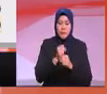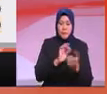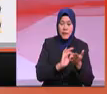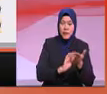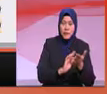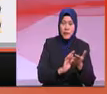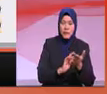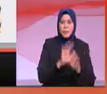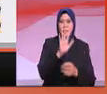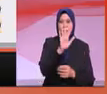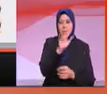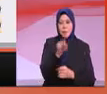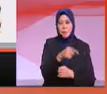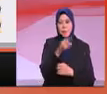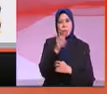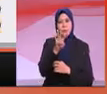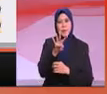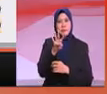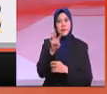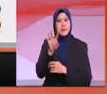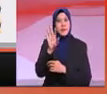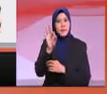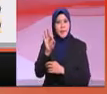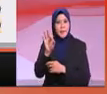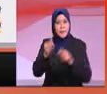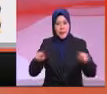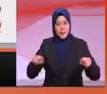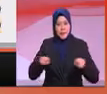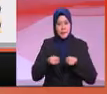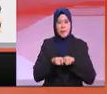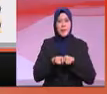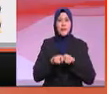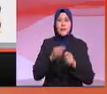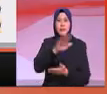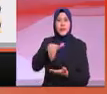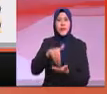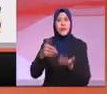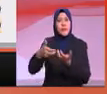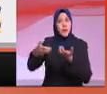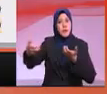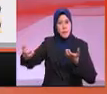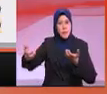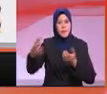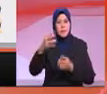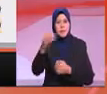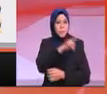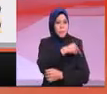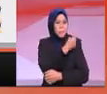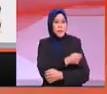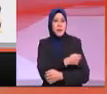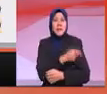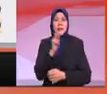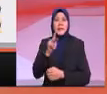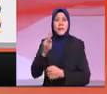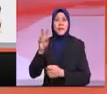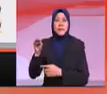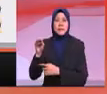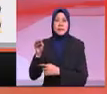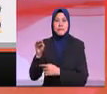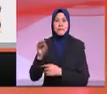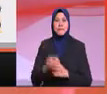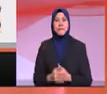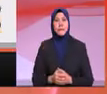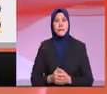setakat ini ialah 5,449 yang ditempatkan di pusat kuarantin dan juga di hospital Kementerian Kesihatan Malaysia.